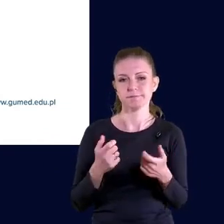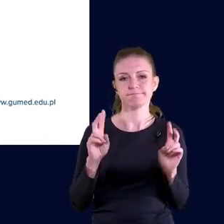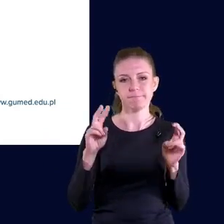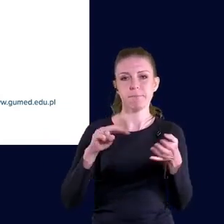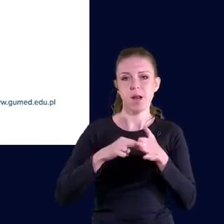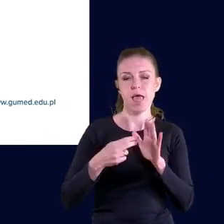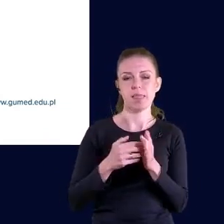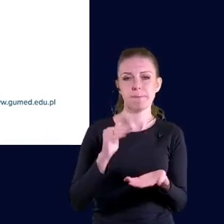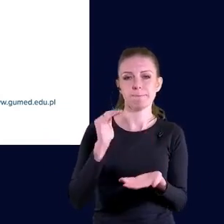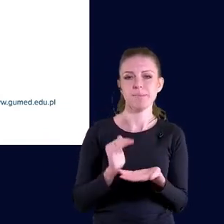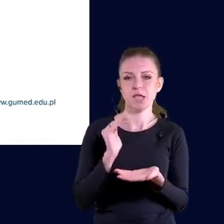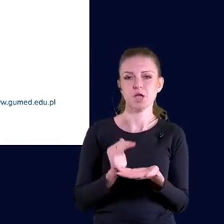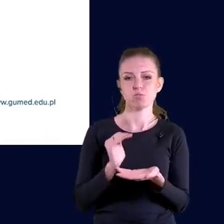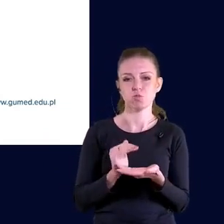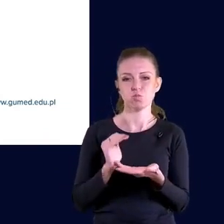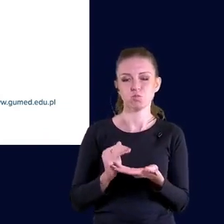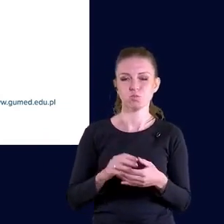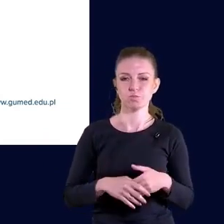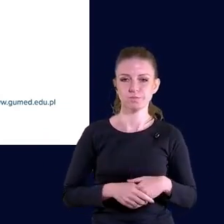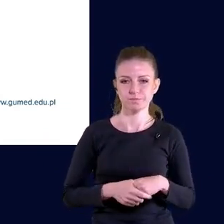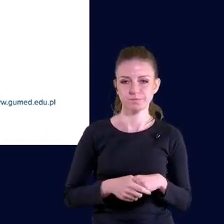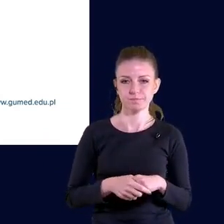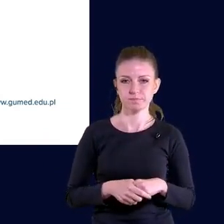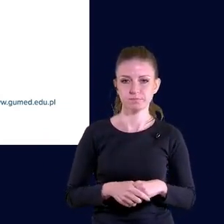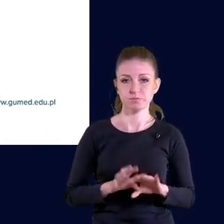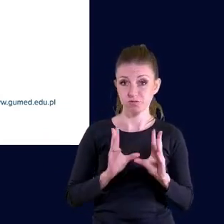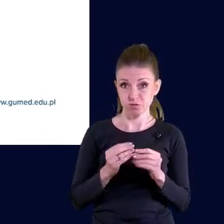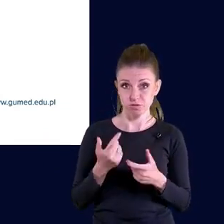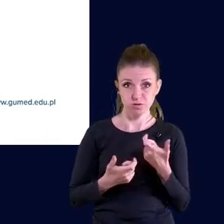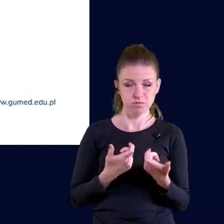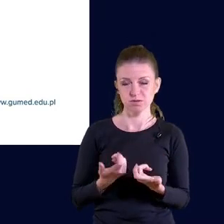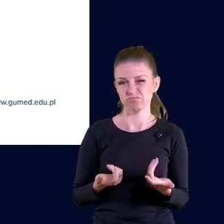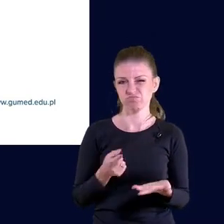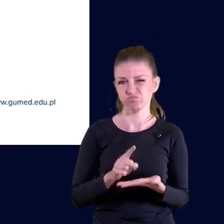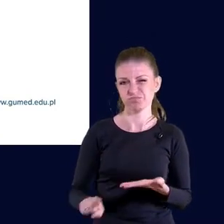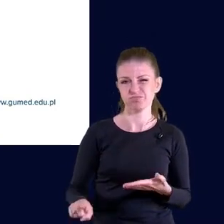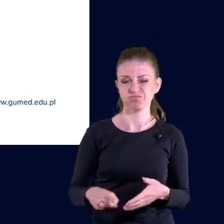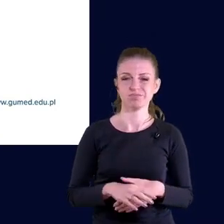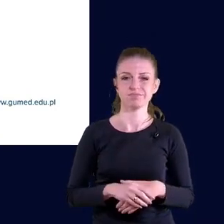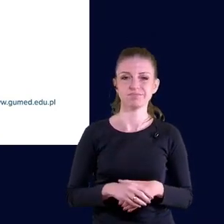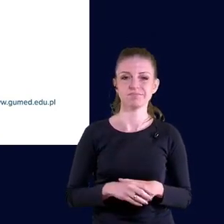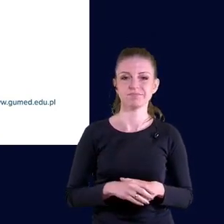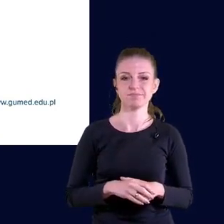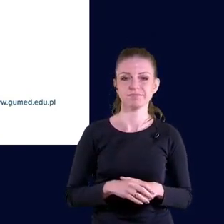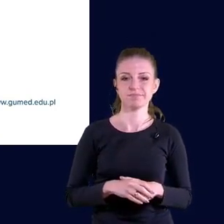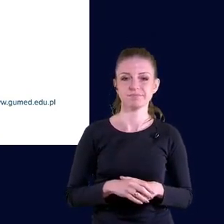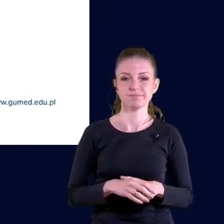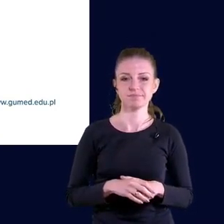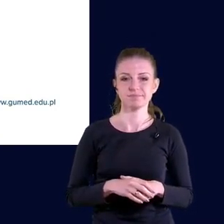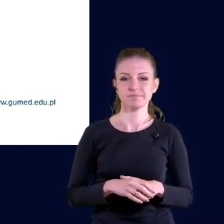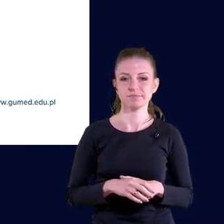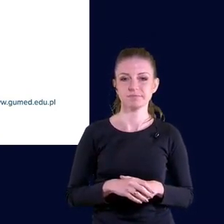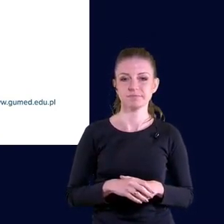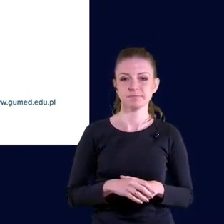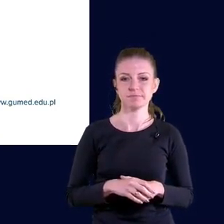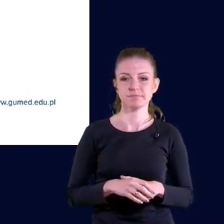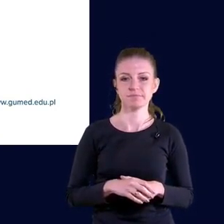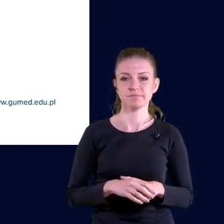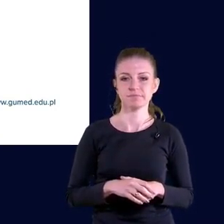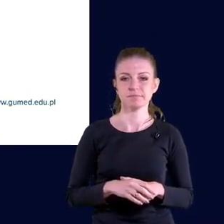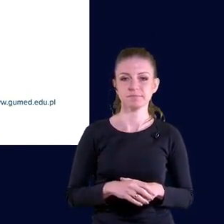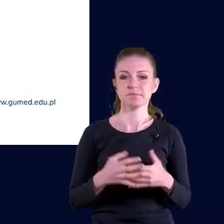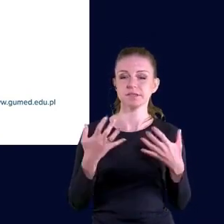złożyliśmy nie mogliśmy zrobić wszystkiego żeby żeby osiągnąć cel